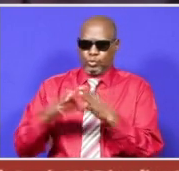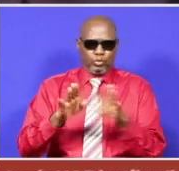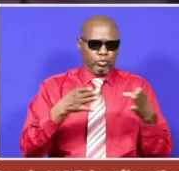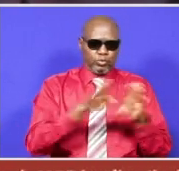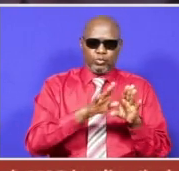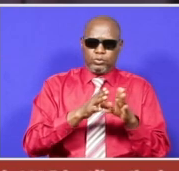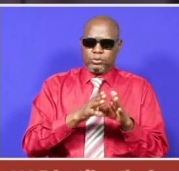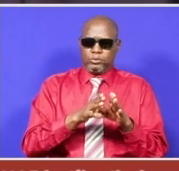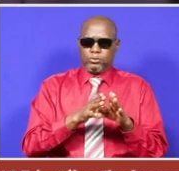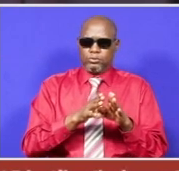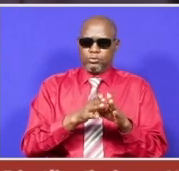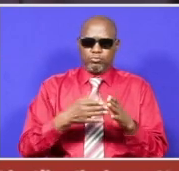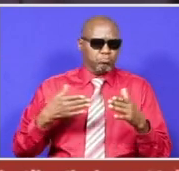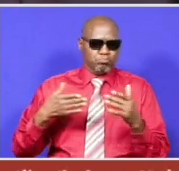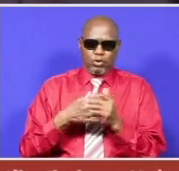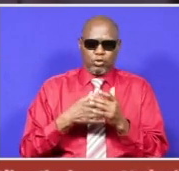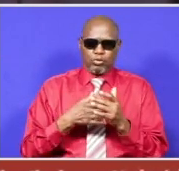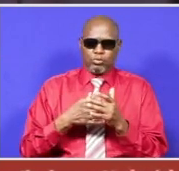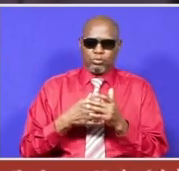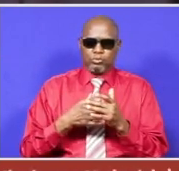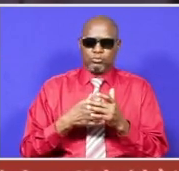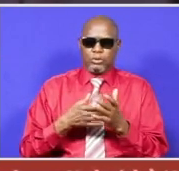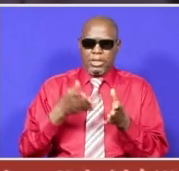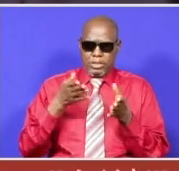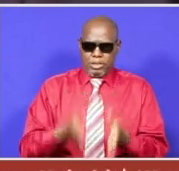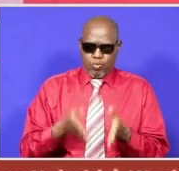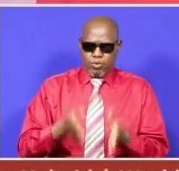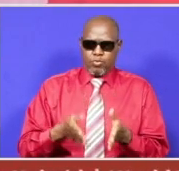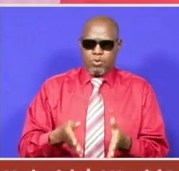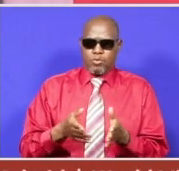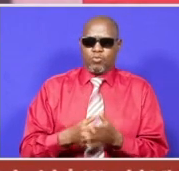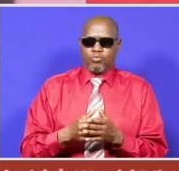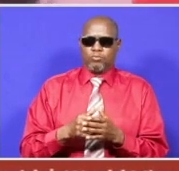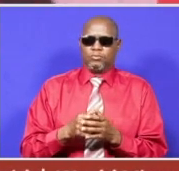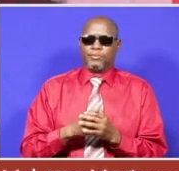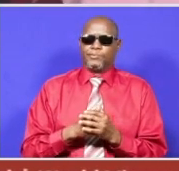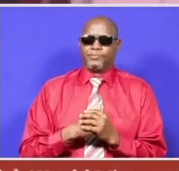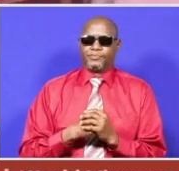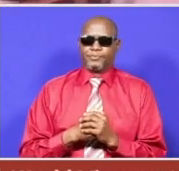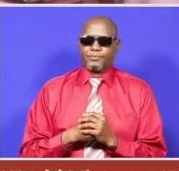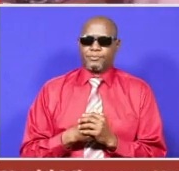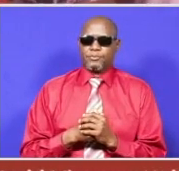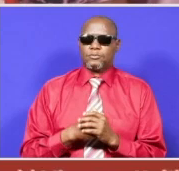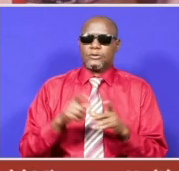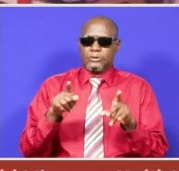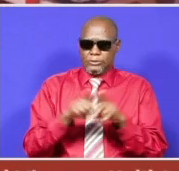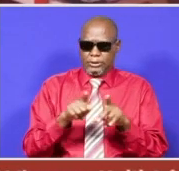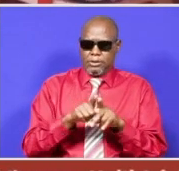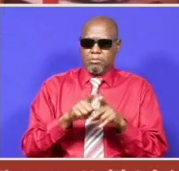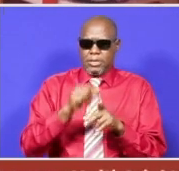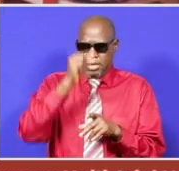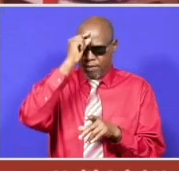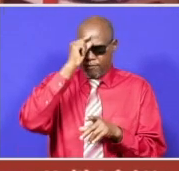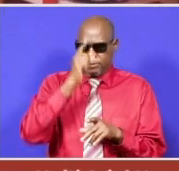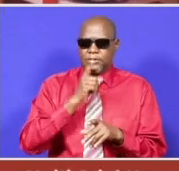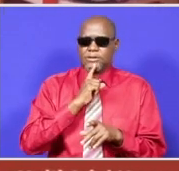seize such premises with immediate effect. Kando na hayo, serikali pia imepiga marufuku swala la